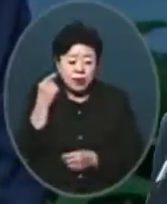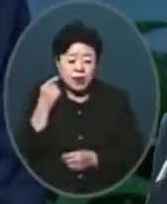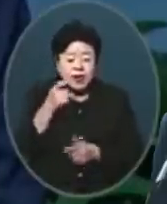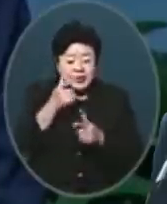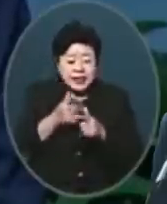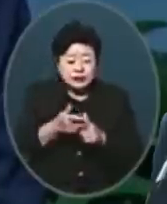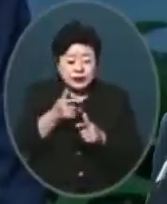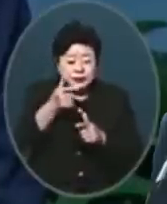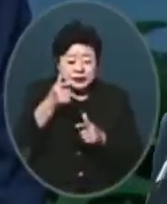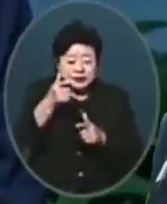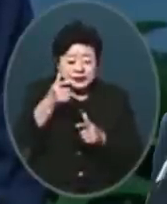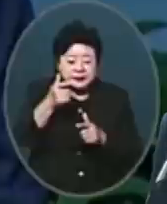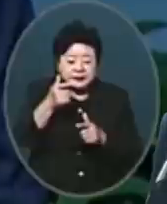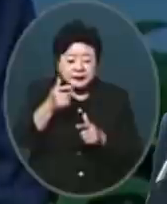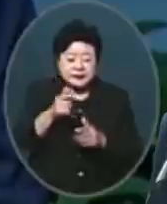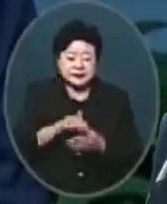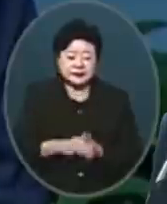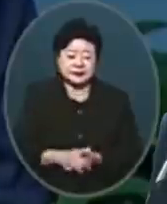예수님은